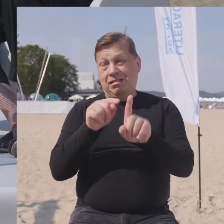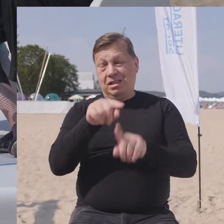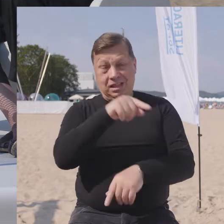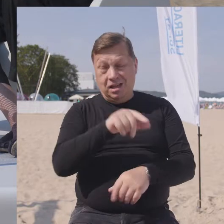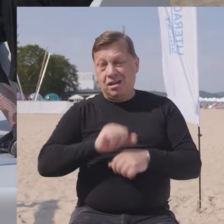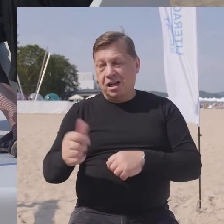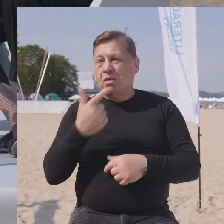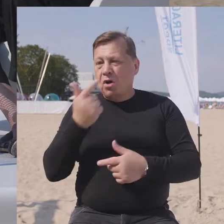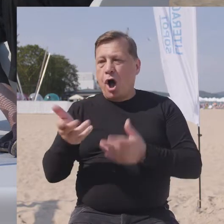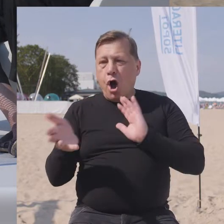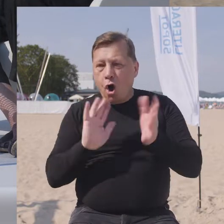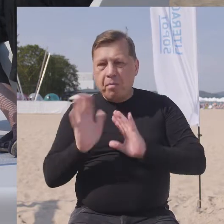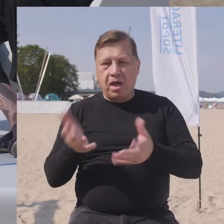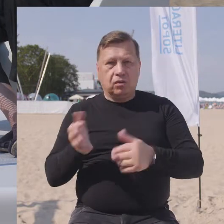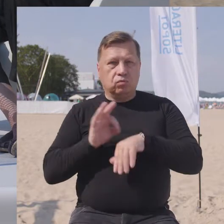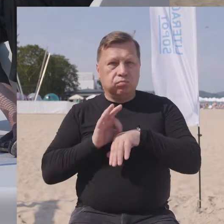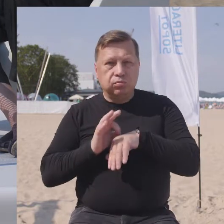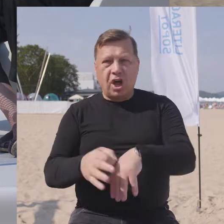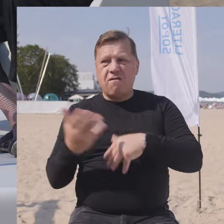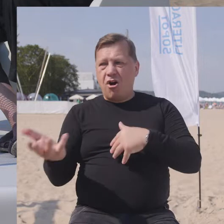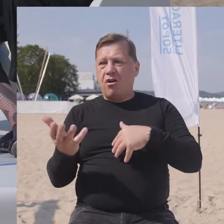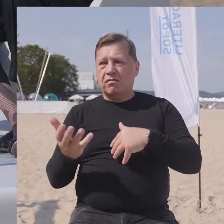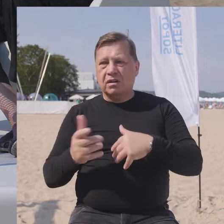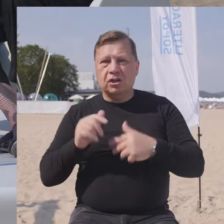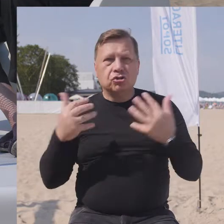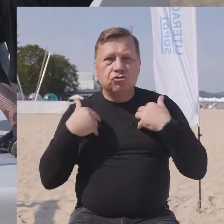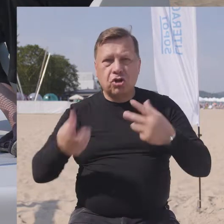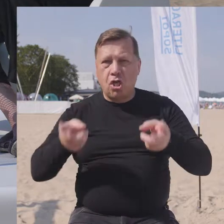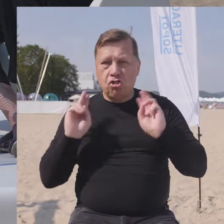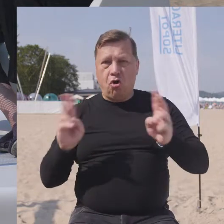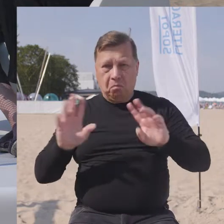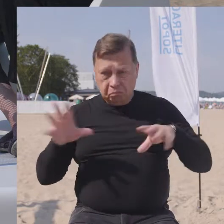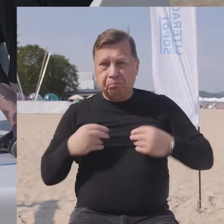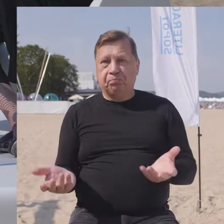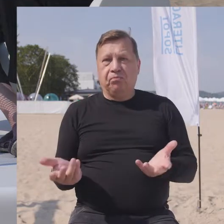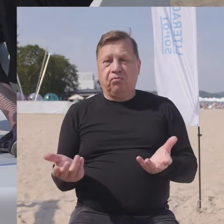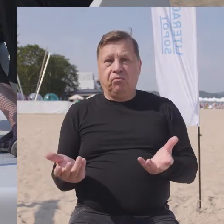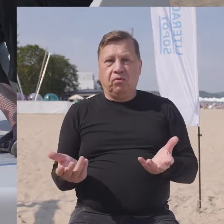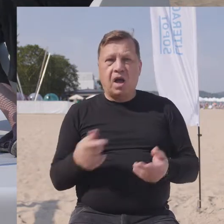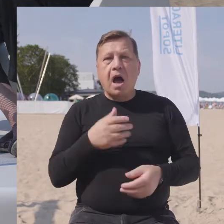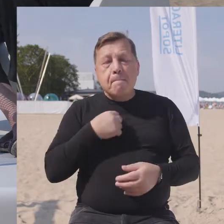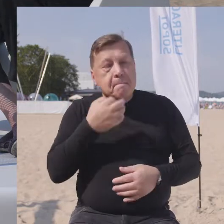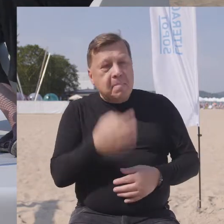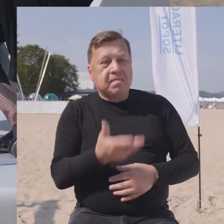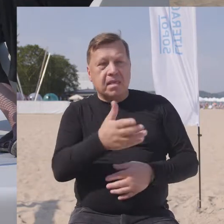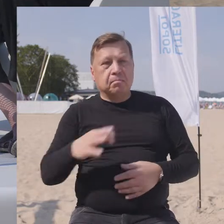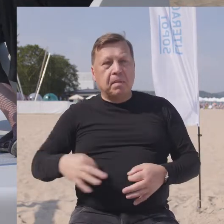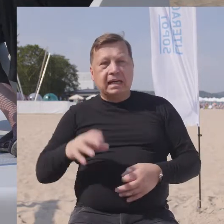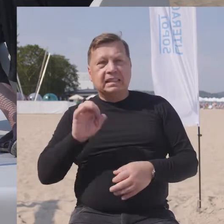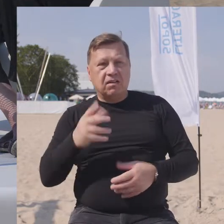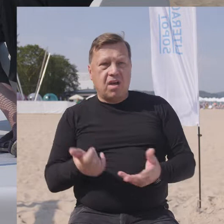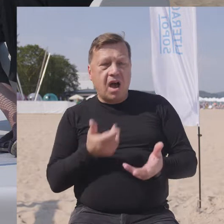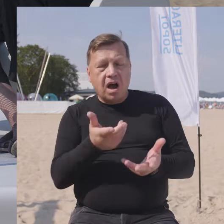osoby, która wskazuje, jak można normalnie żyć, mimo że, właśnie jak żyć, pani Sylwio, mimo